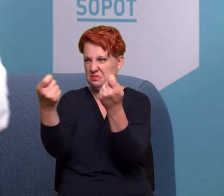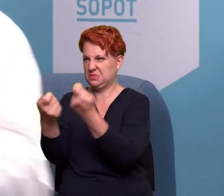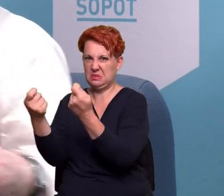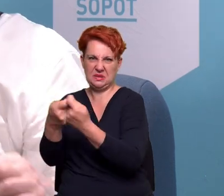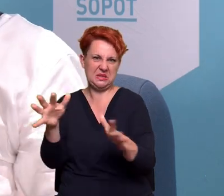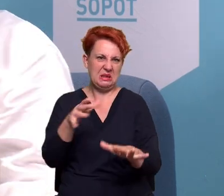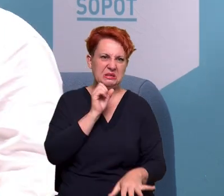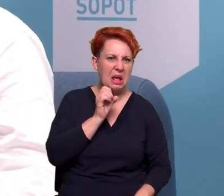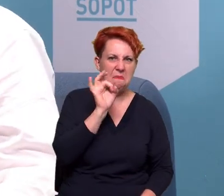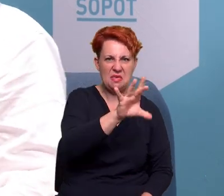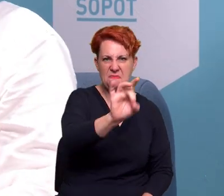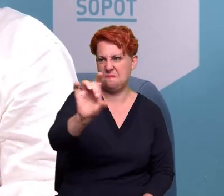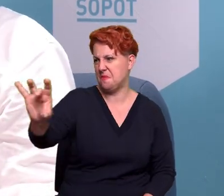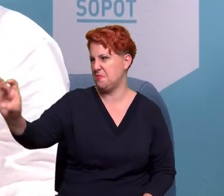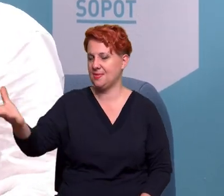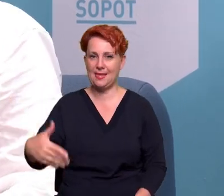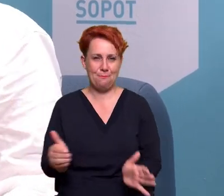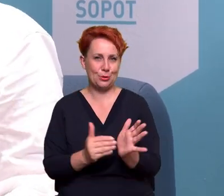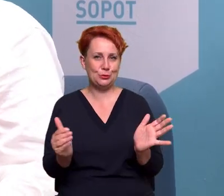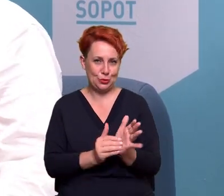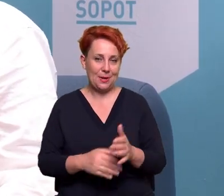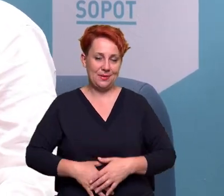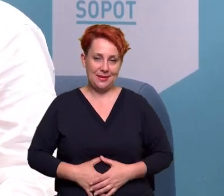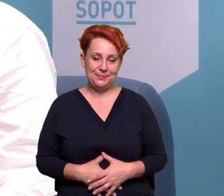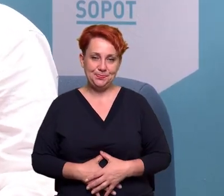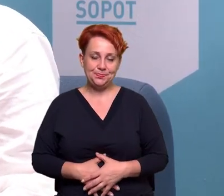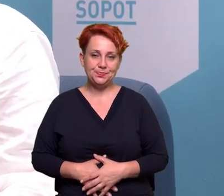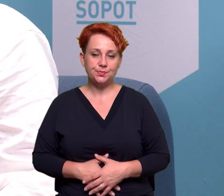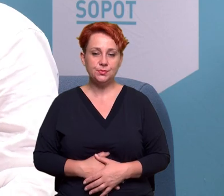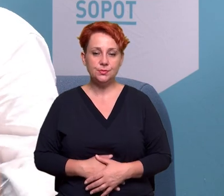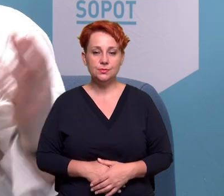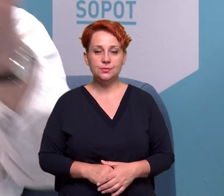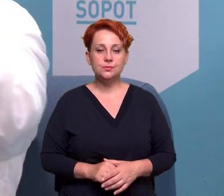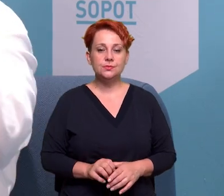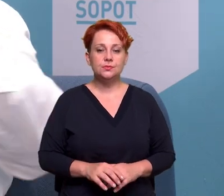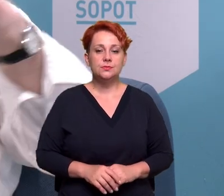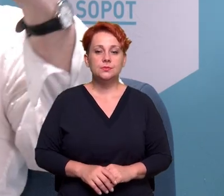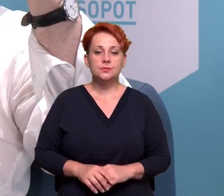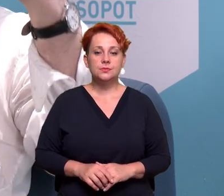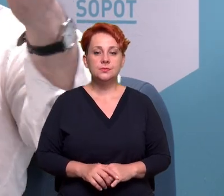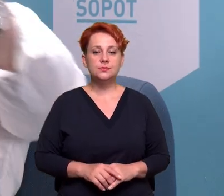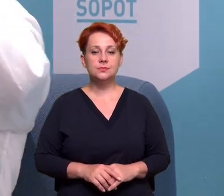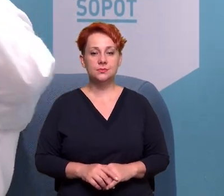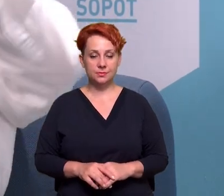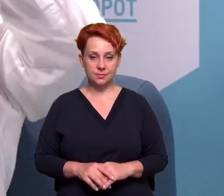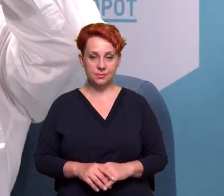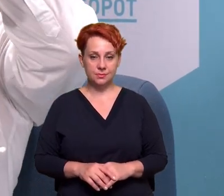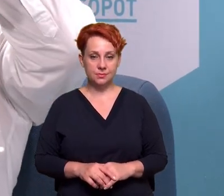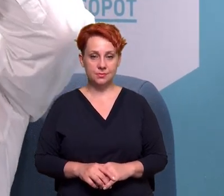przedmioty zawali drogi, które niepotrzebnie tylko tutaj tą przestrzeń